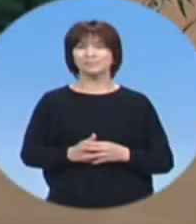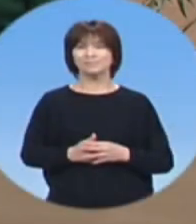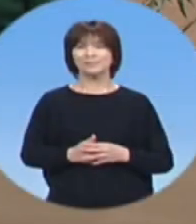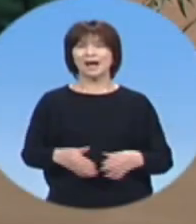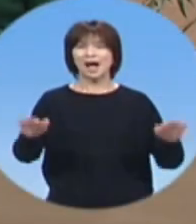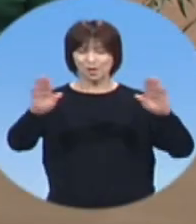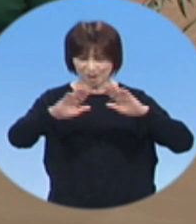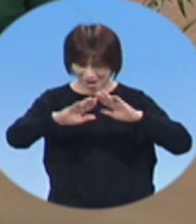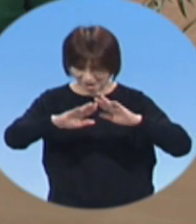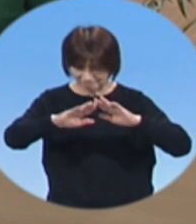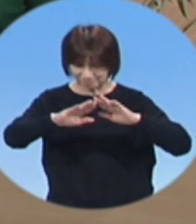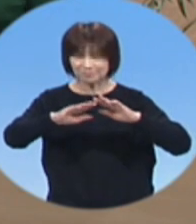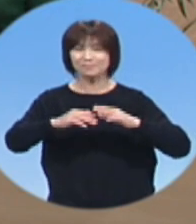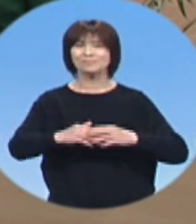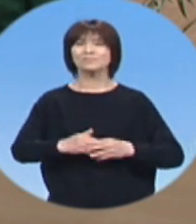こんばんは。